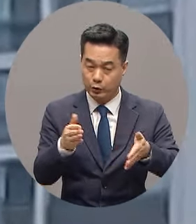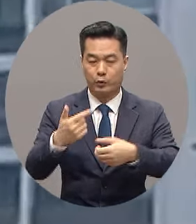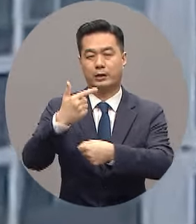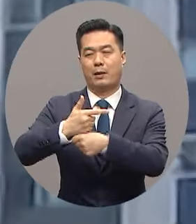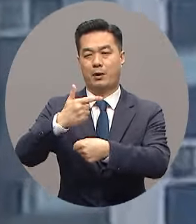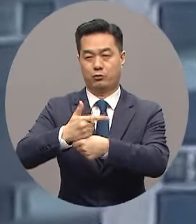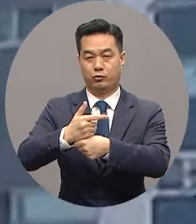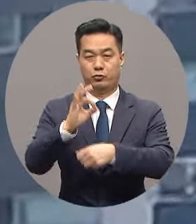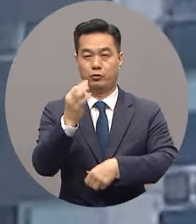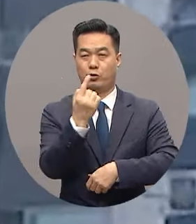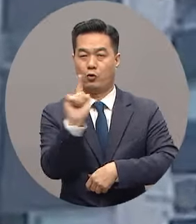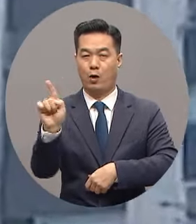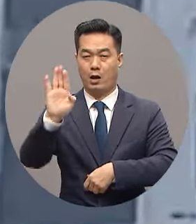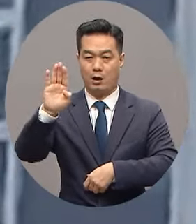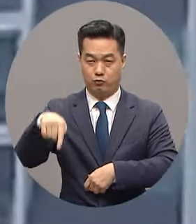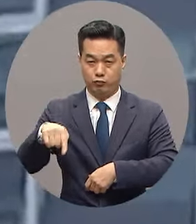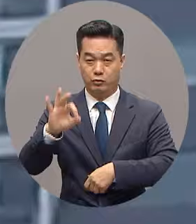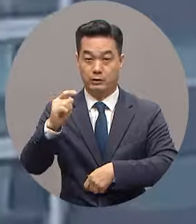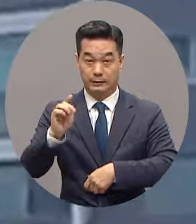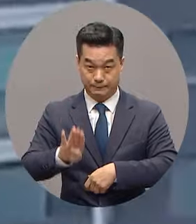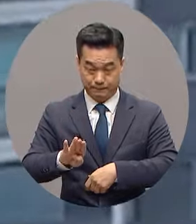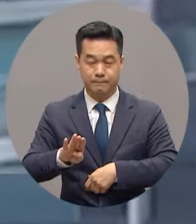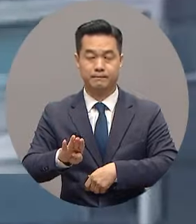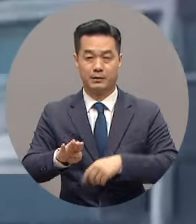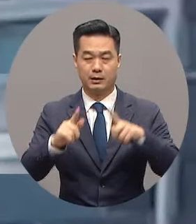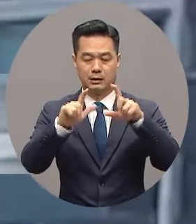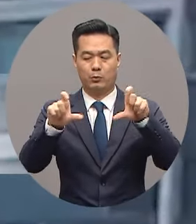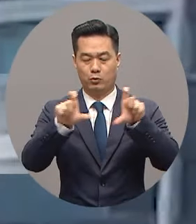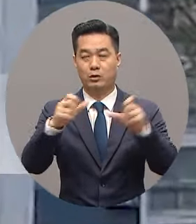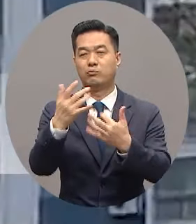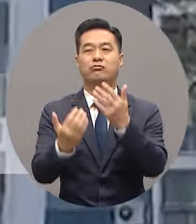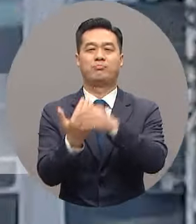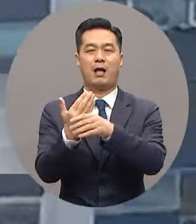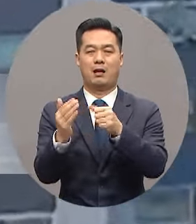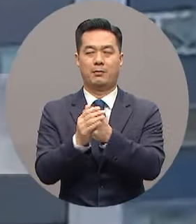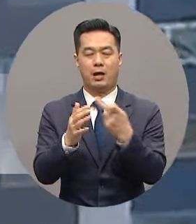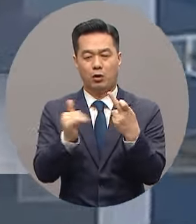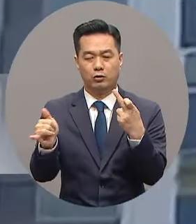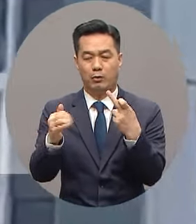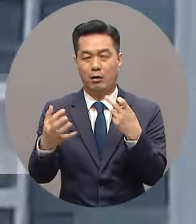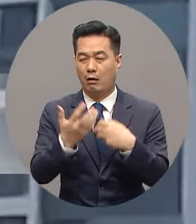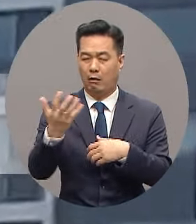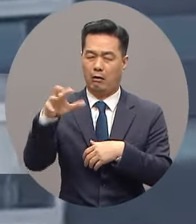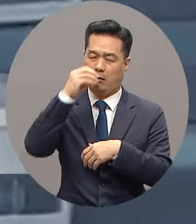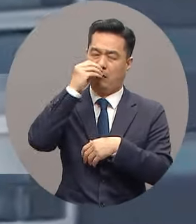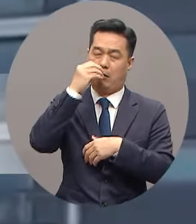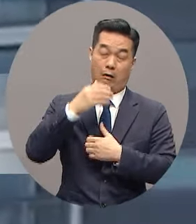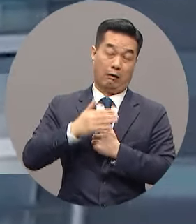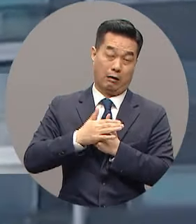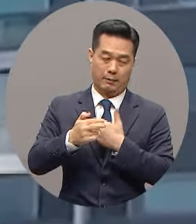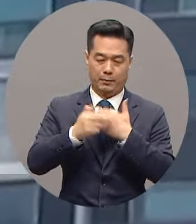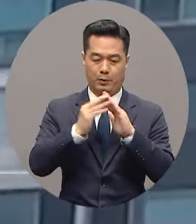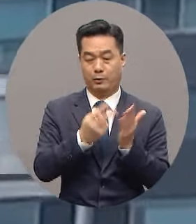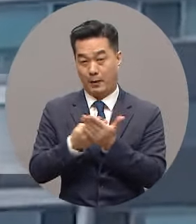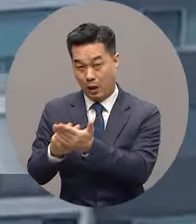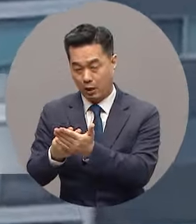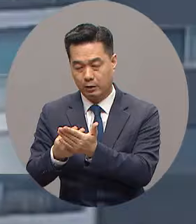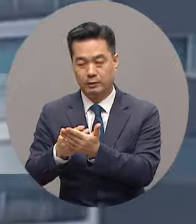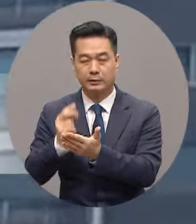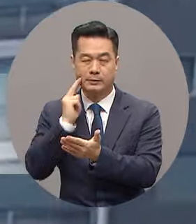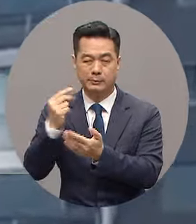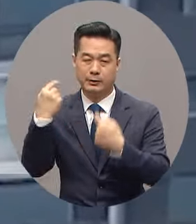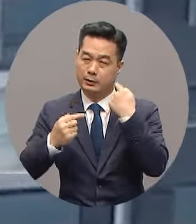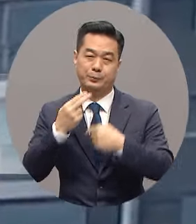아파트 15층에서 불이 났습니다. 입주민 12명이 연기를 마셔 병원으로 옮겨졌지만 크게 다친 사람은